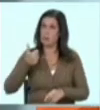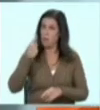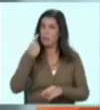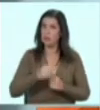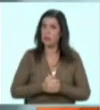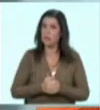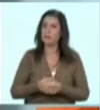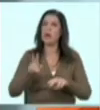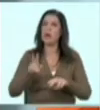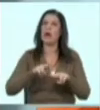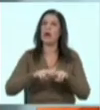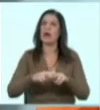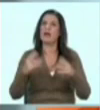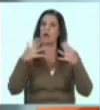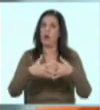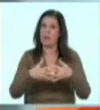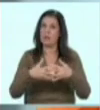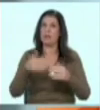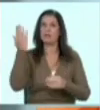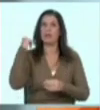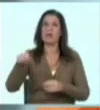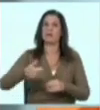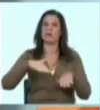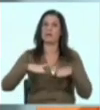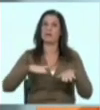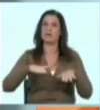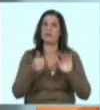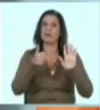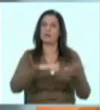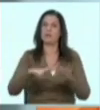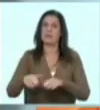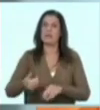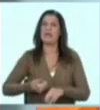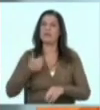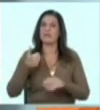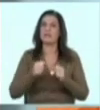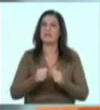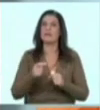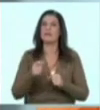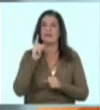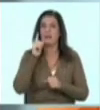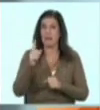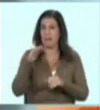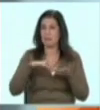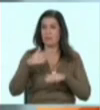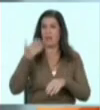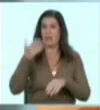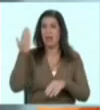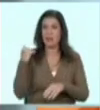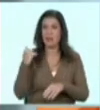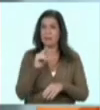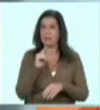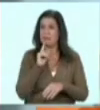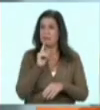אחרי קואליציה שהיה בראש ממשלה עם 6 מנדטים, שר אוצר עם 7 מנדטים, ושר ביטחון עם 8 מנדטים, שרי בריאות ואיכות סביבה עם 4 מנדטים,